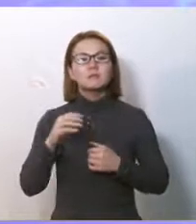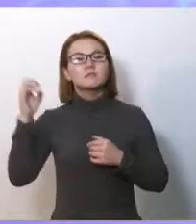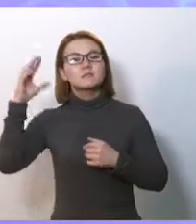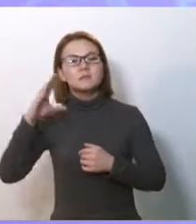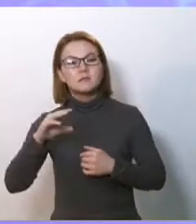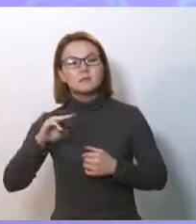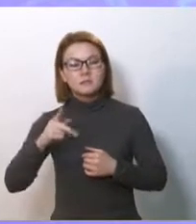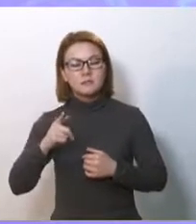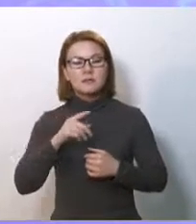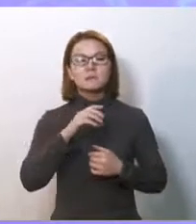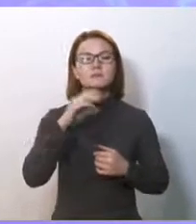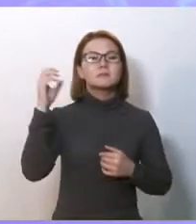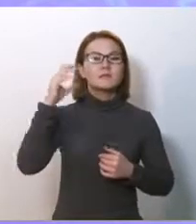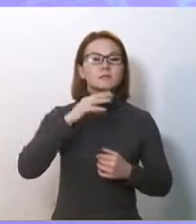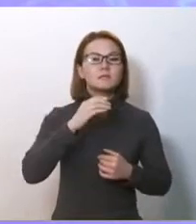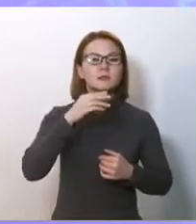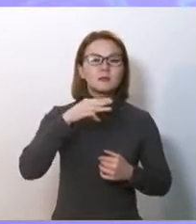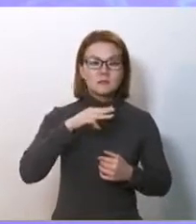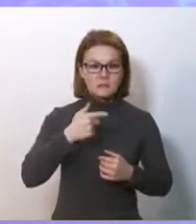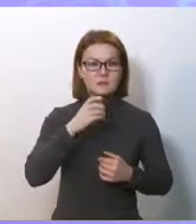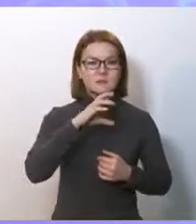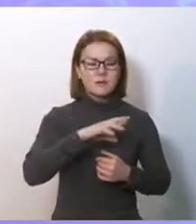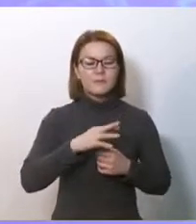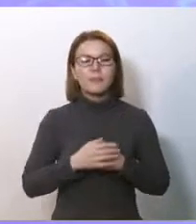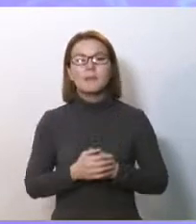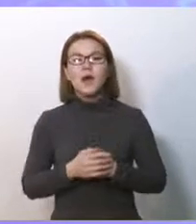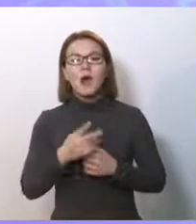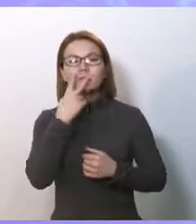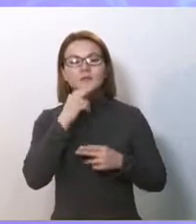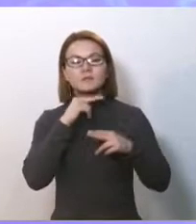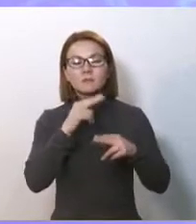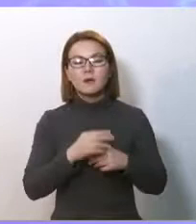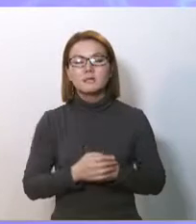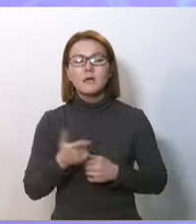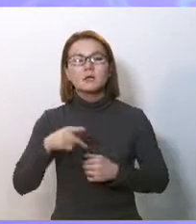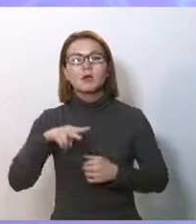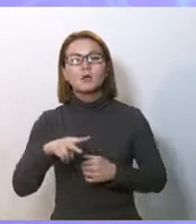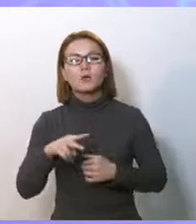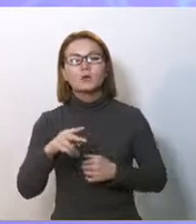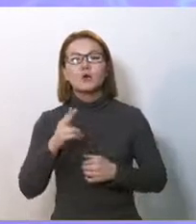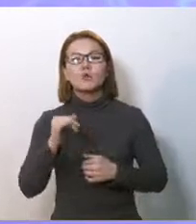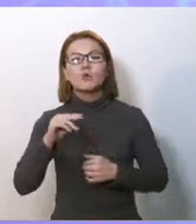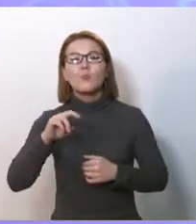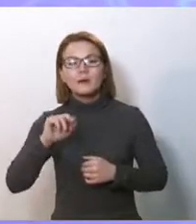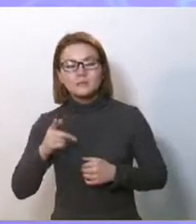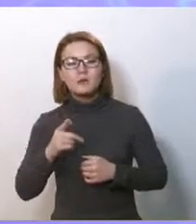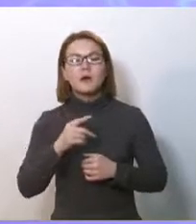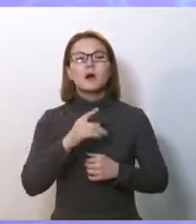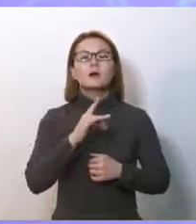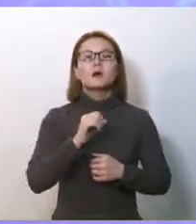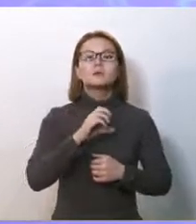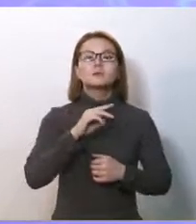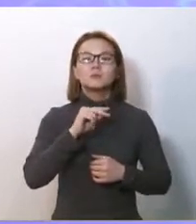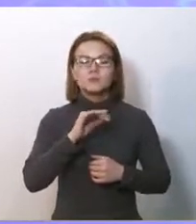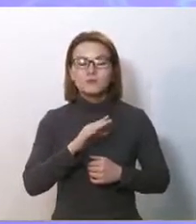светить – светиться. Ребята, обратите внимание, глаголы купать,